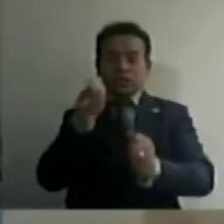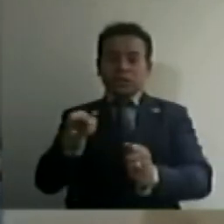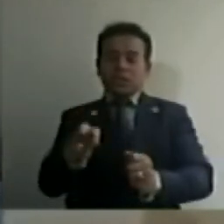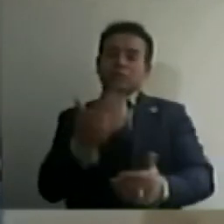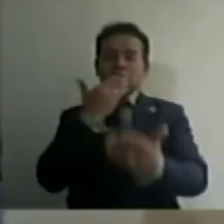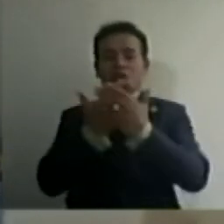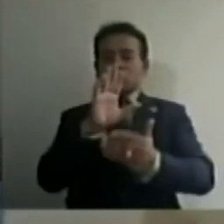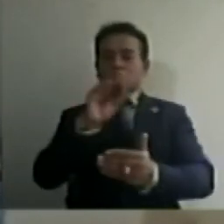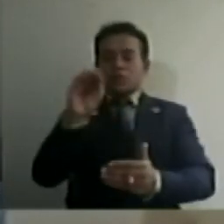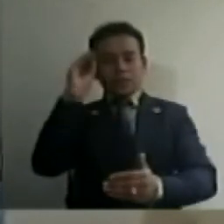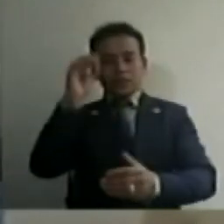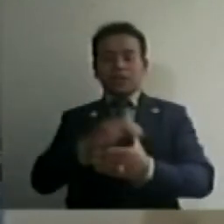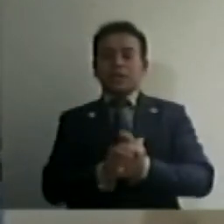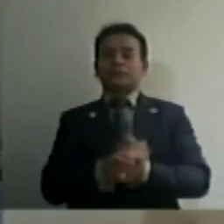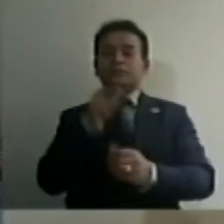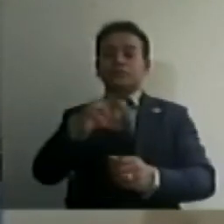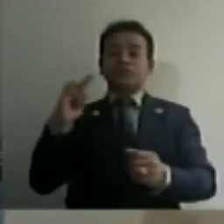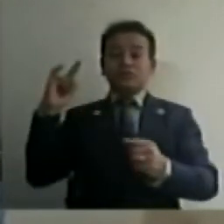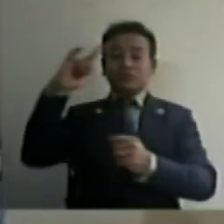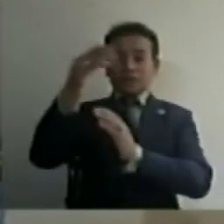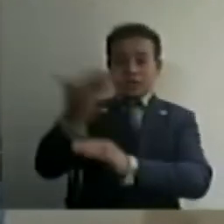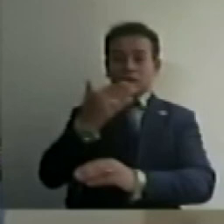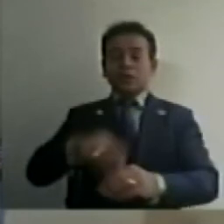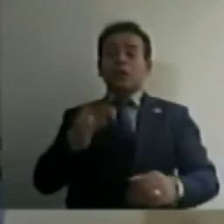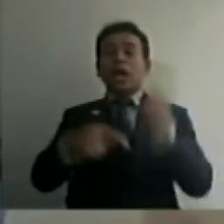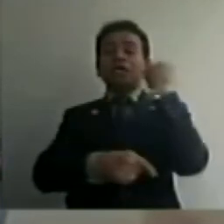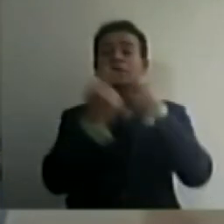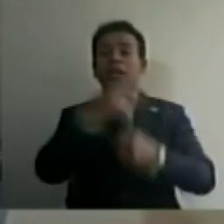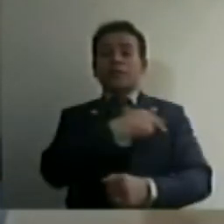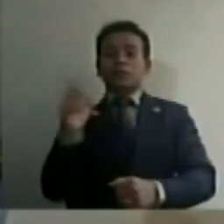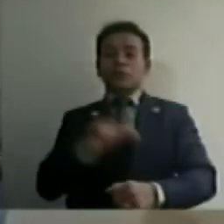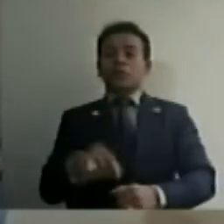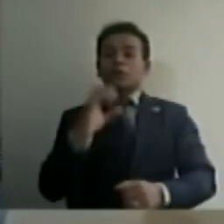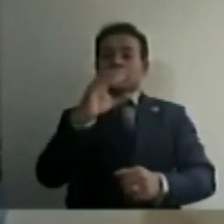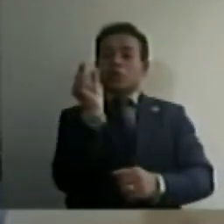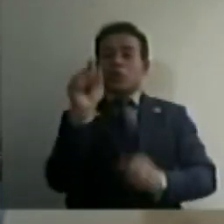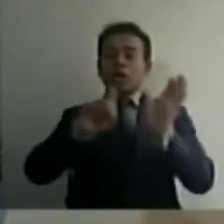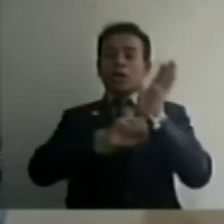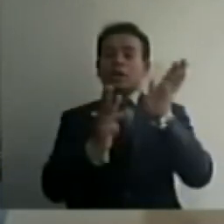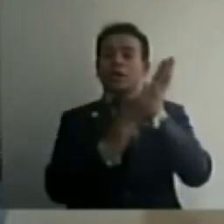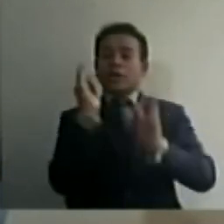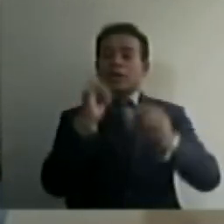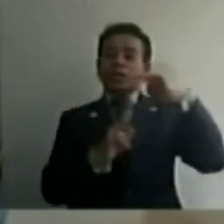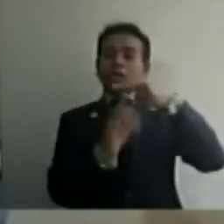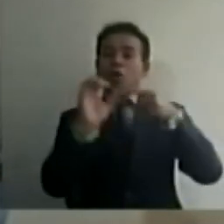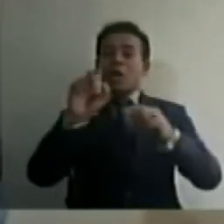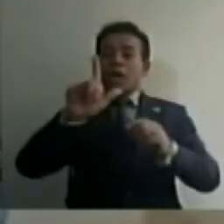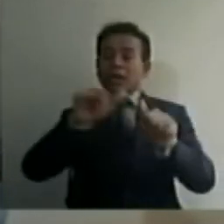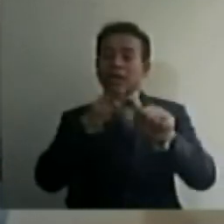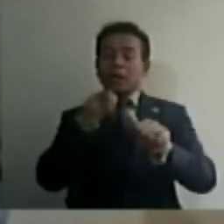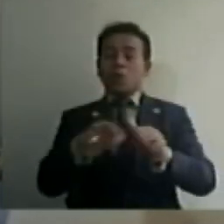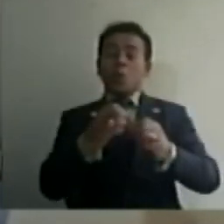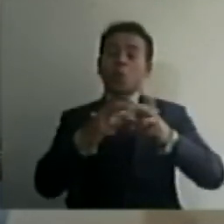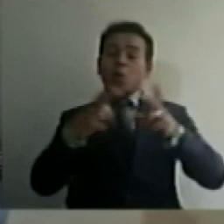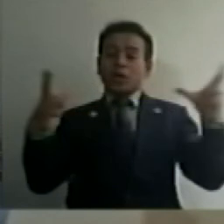অনেক রুগী এখন হয়ে গেছে, তারাও কাজ করছে এবং সেখানকার ডাক্তার নার্স সকলকে আমরা ধন্যবাদ জানাই,